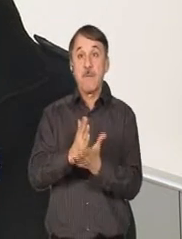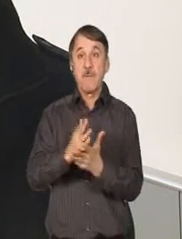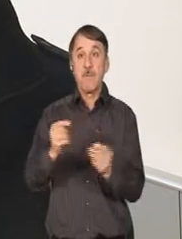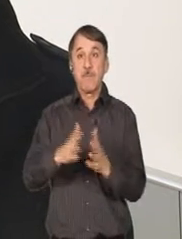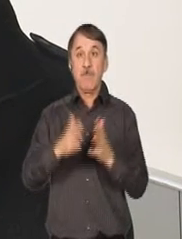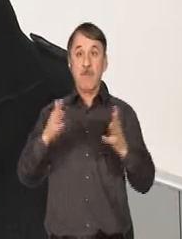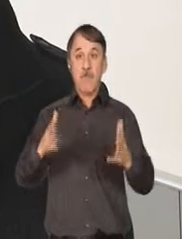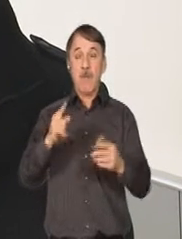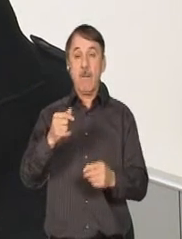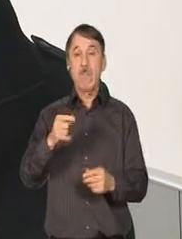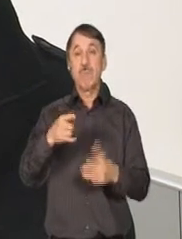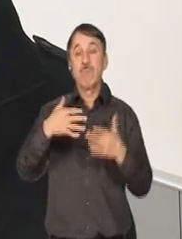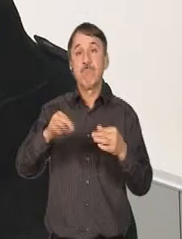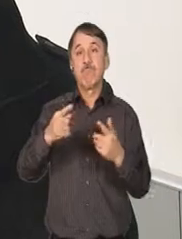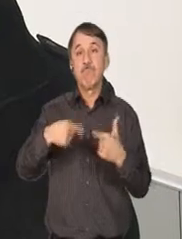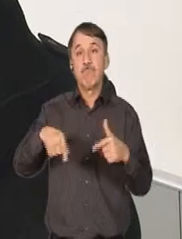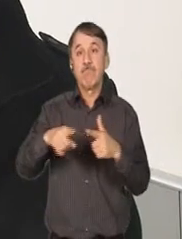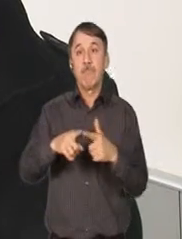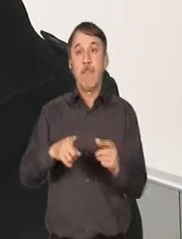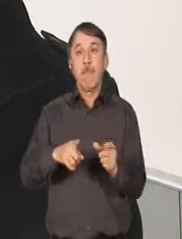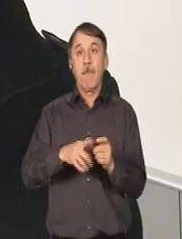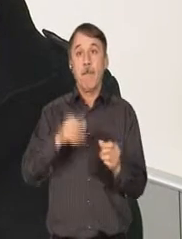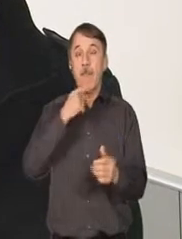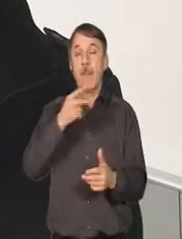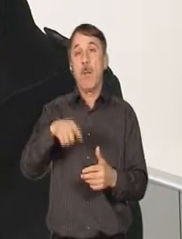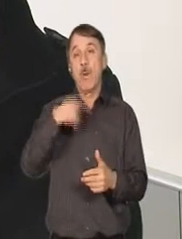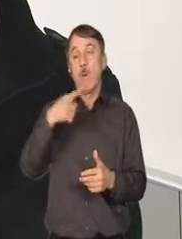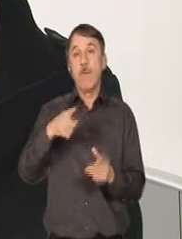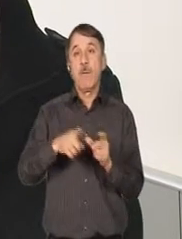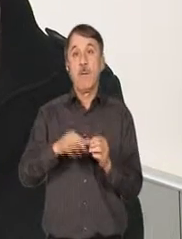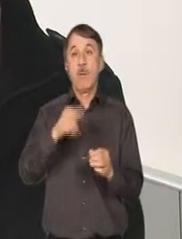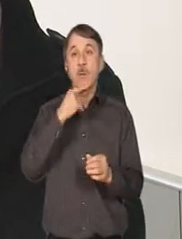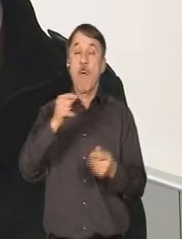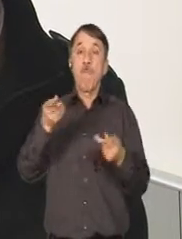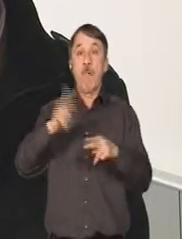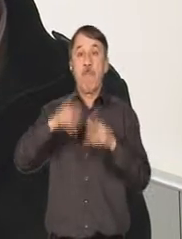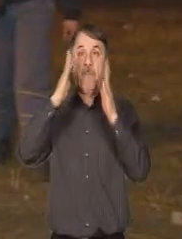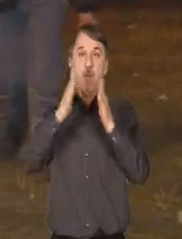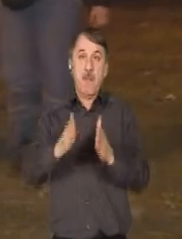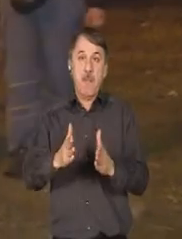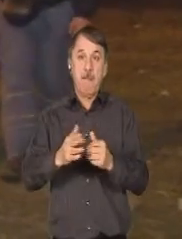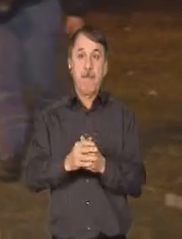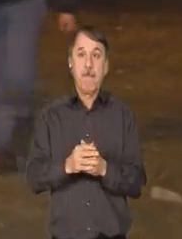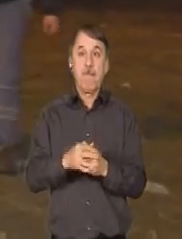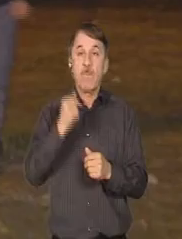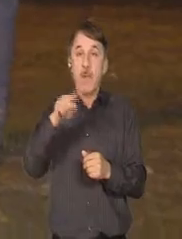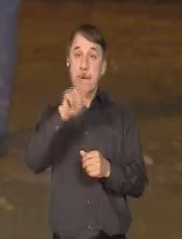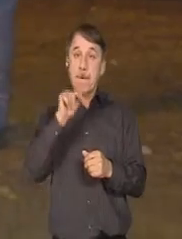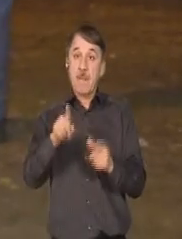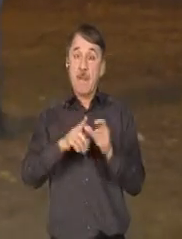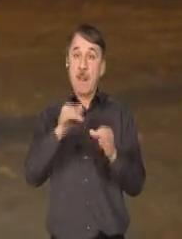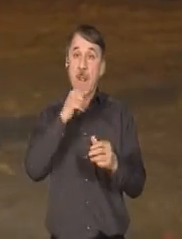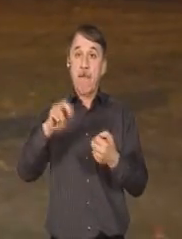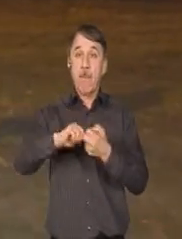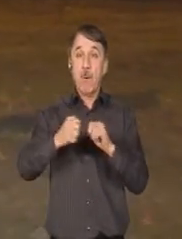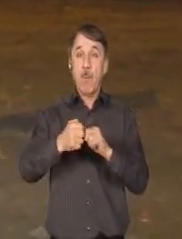uopšte gradska sredina nisu prirodni habitat za jednog psa. Prirodni habitat za jednog psa je odgovoran vlasnik. Kada su u pitanju